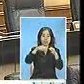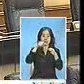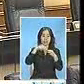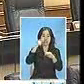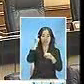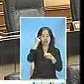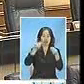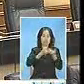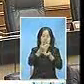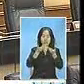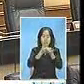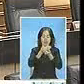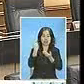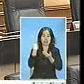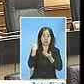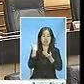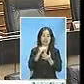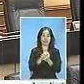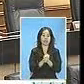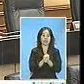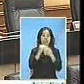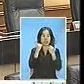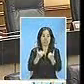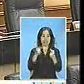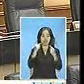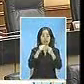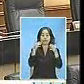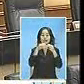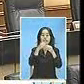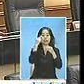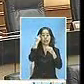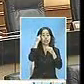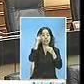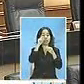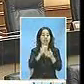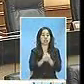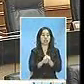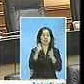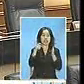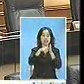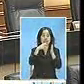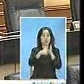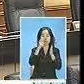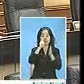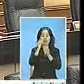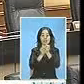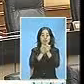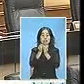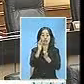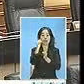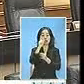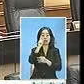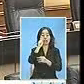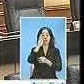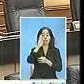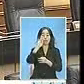ากนะครับและปรากฏว่ายังไงรู้ไหมครับนี่คือชุดความคิดครับท่านเอาเหตุผลอะไรไปอธิบายแล้วครับว่านายกอบจทำไม